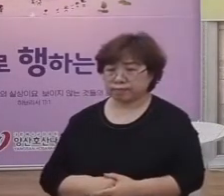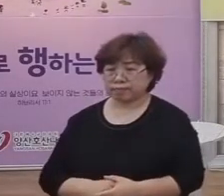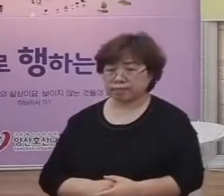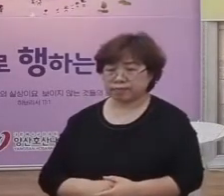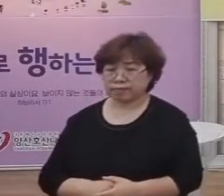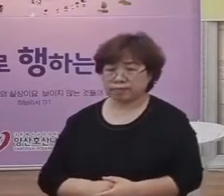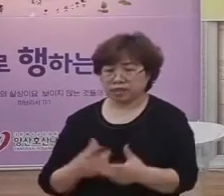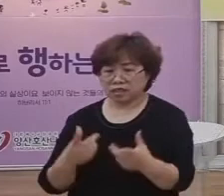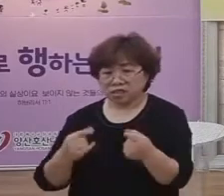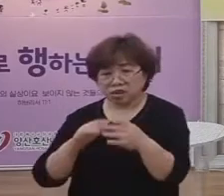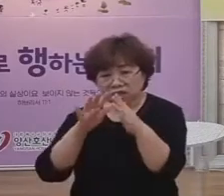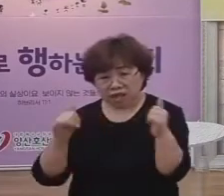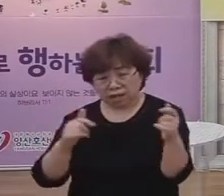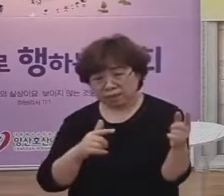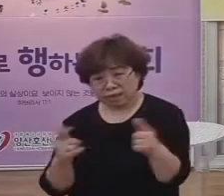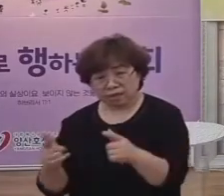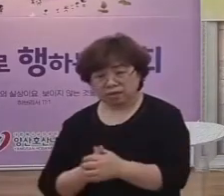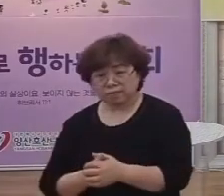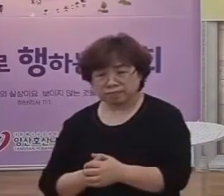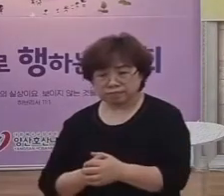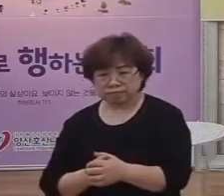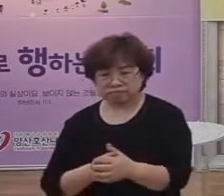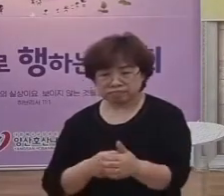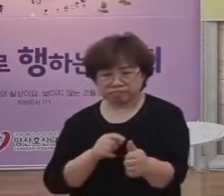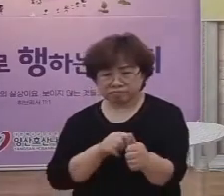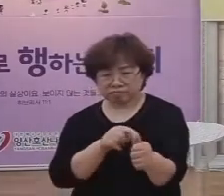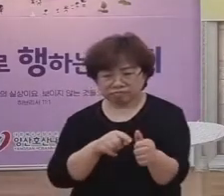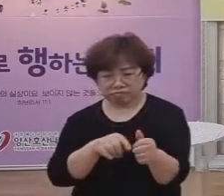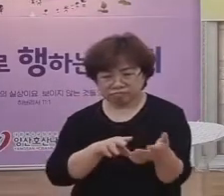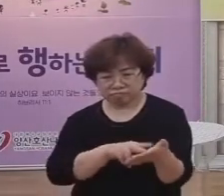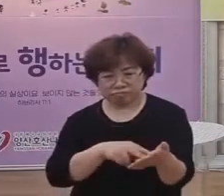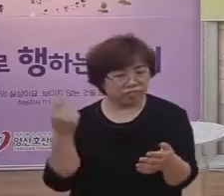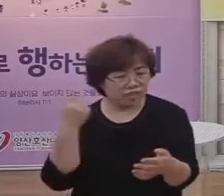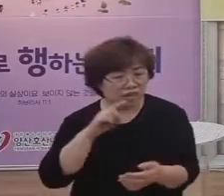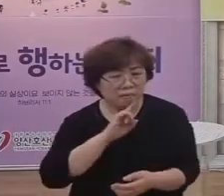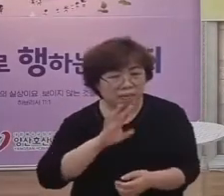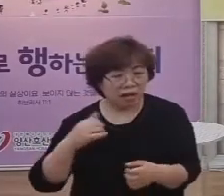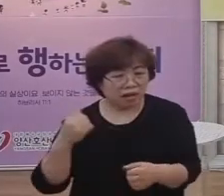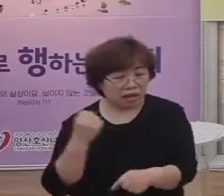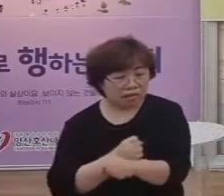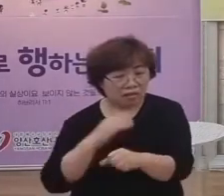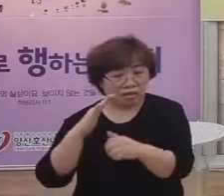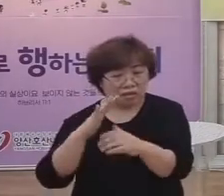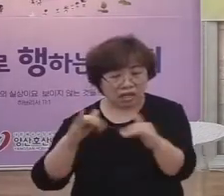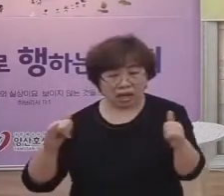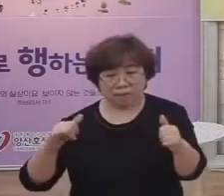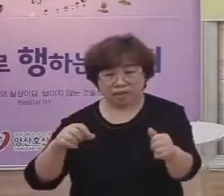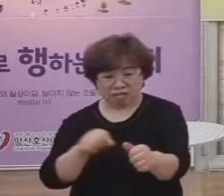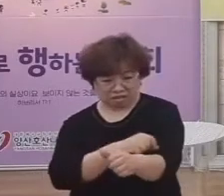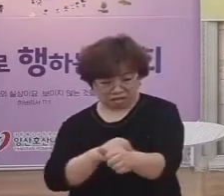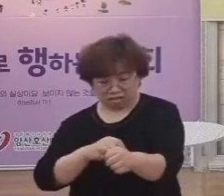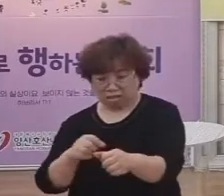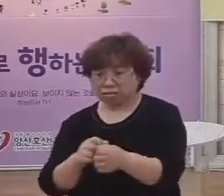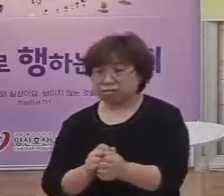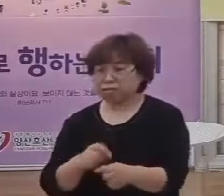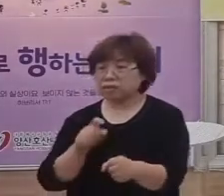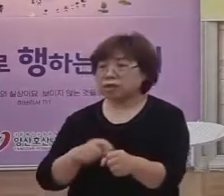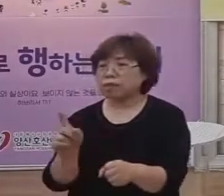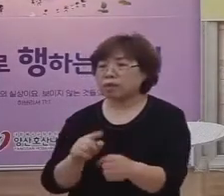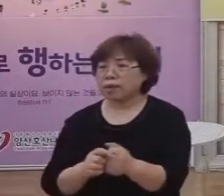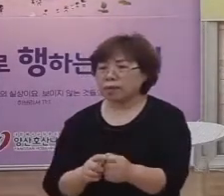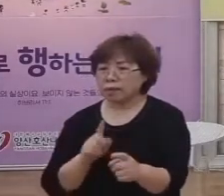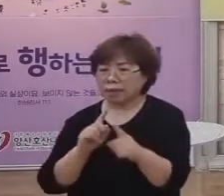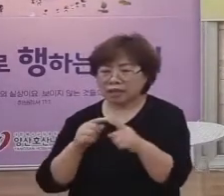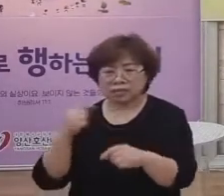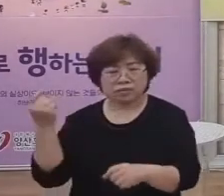그러니까 이런 사람들은요, 특징이 뭐냐면 은혜를 받긴 받잖아요. 이 어떤 말씀이라도 찔림을